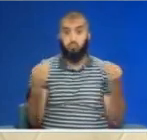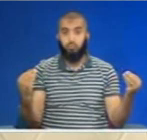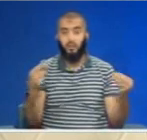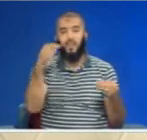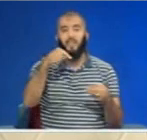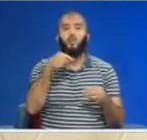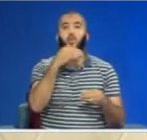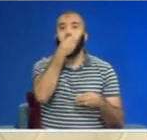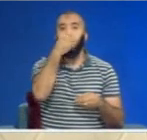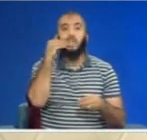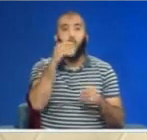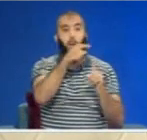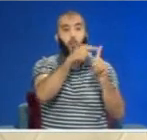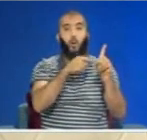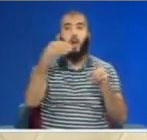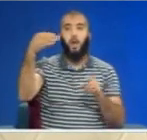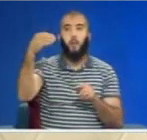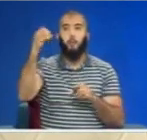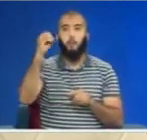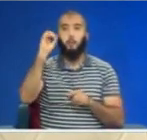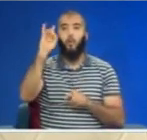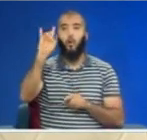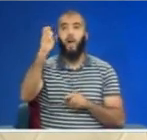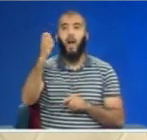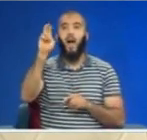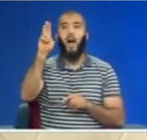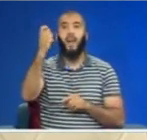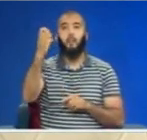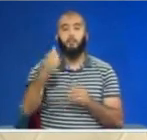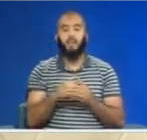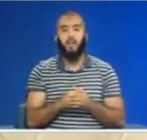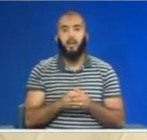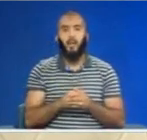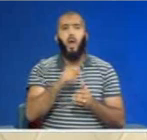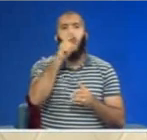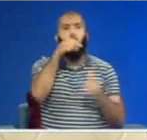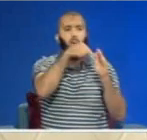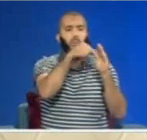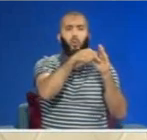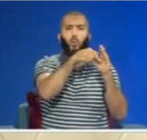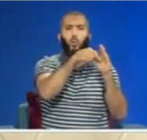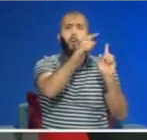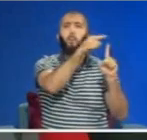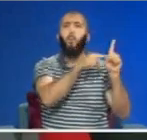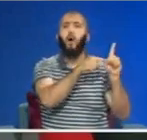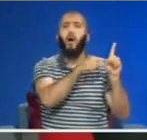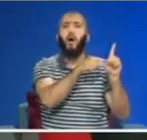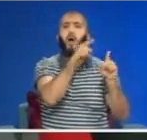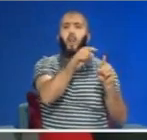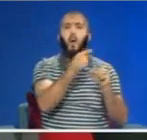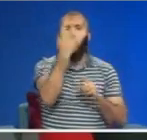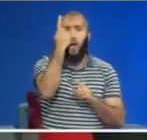الله تعالى في هذا الشهر صوم يوم، من صامه غفرت له أو كفر الله له